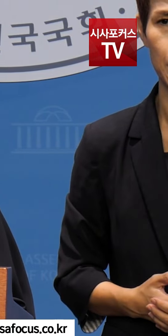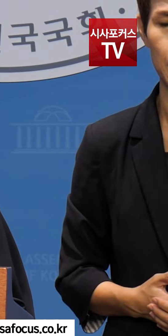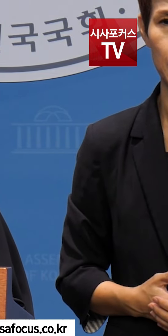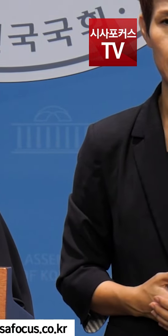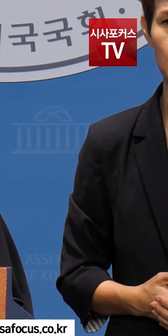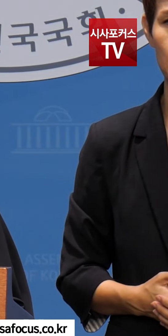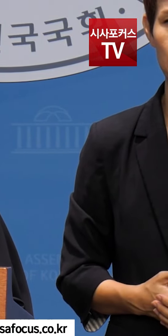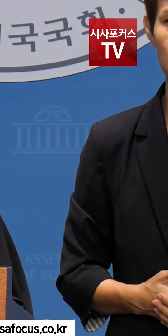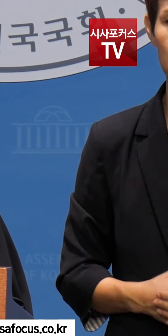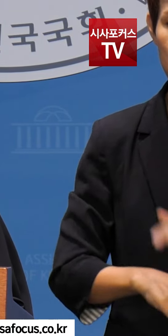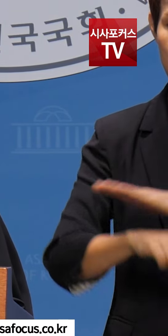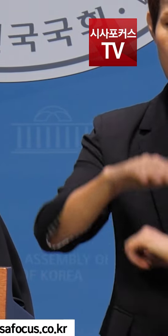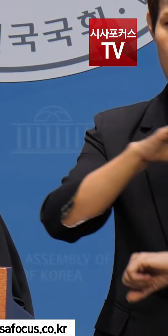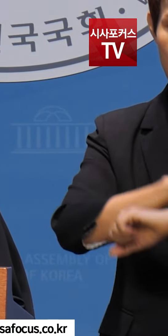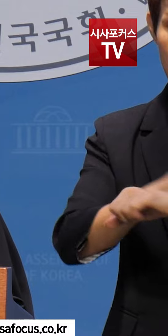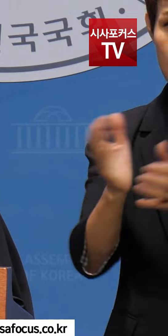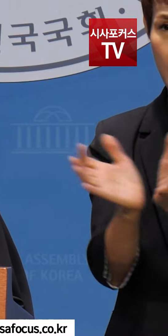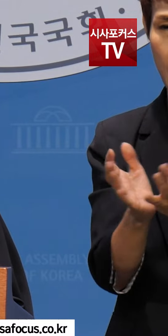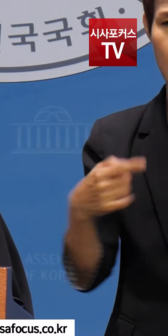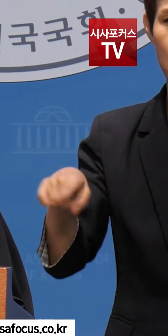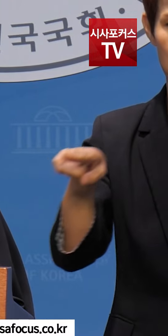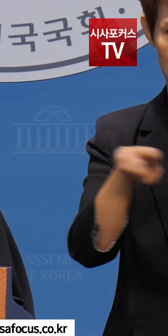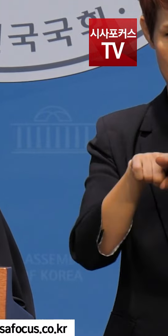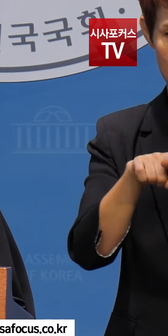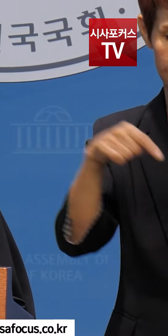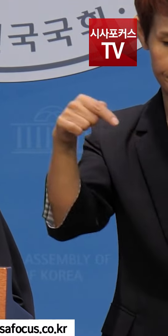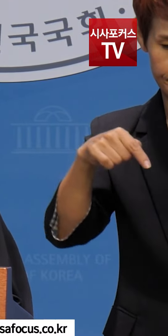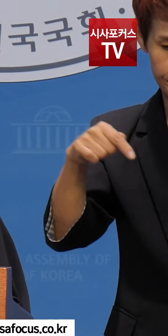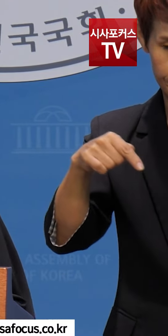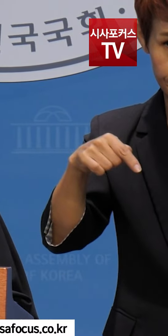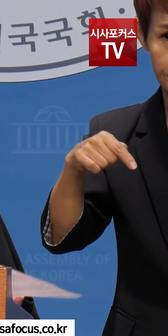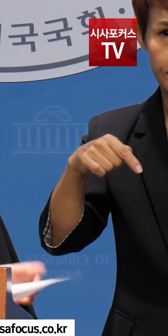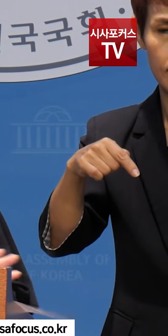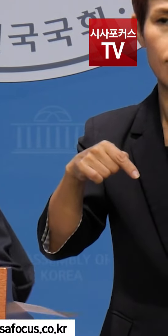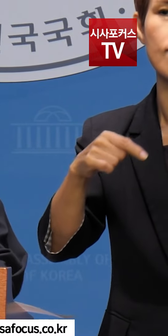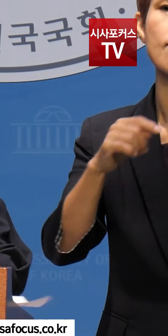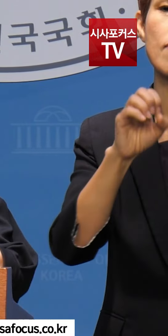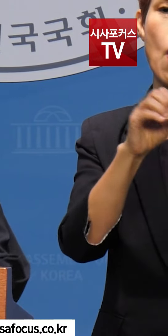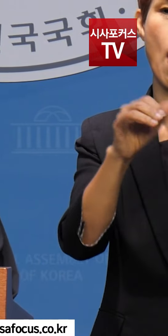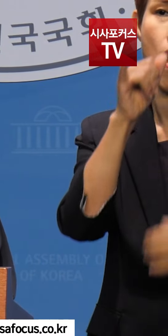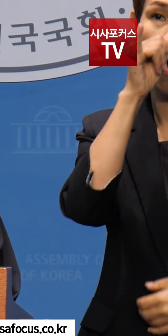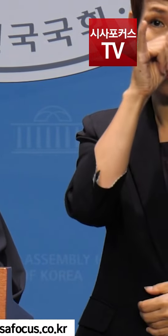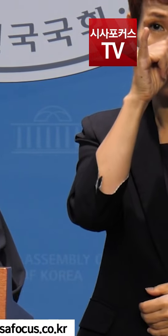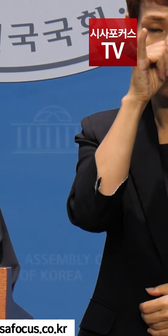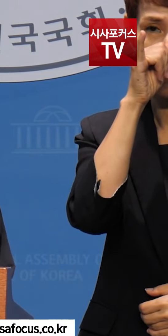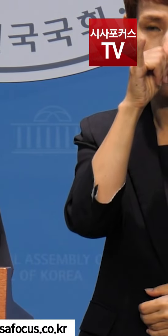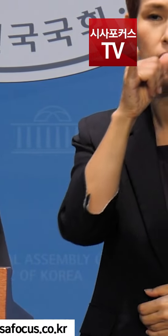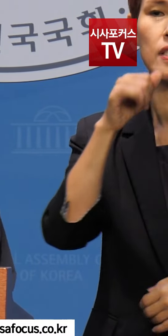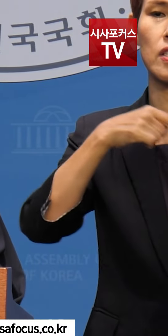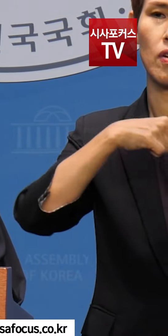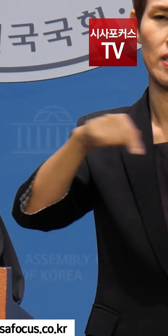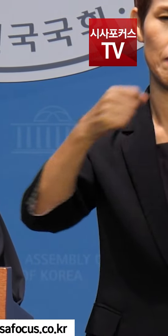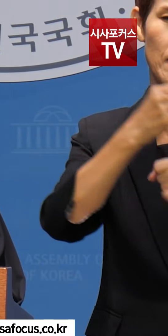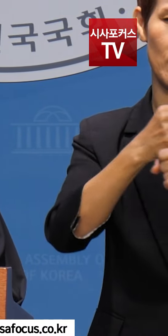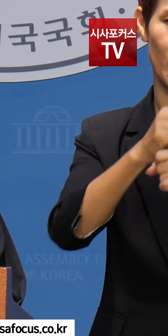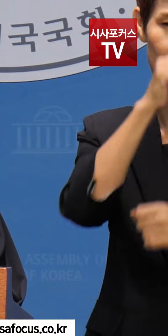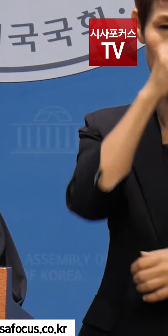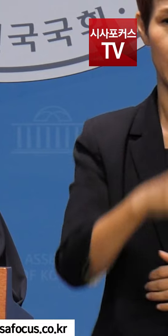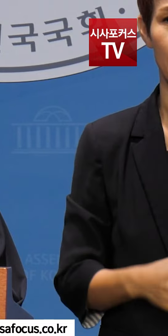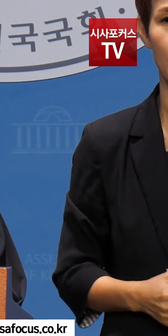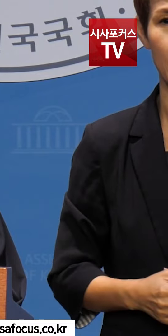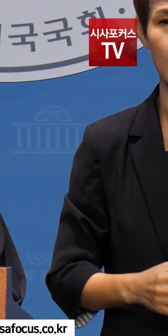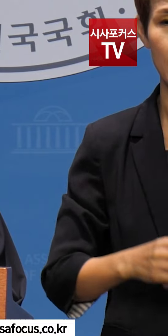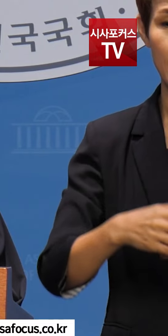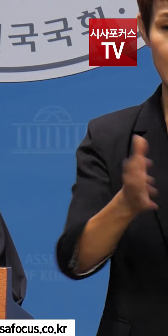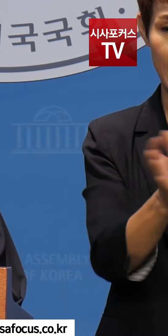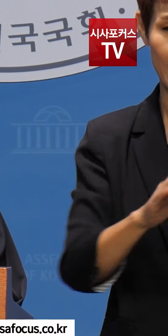양당의 공통공약협의기구 합의를 시작으로 대화와 타협의 정치를 복원되기를 희망합니다. 모든